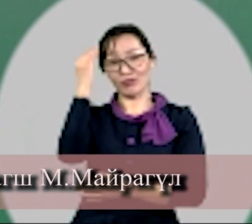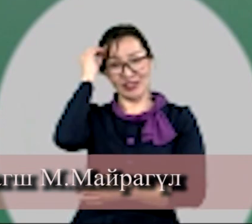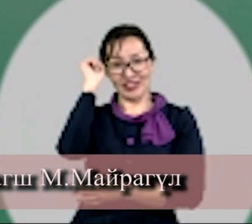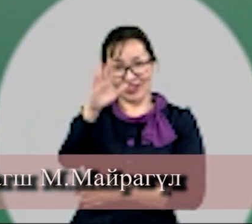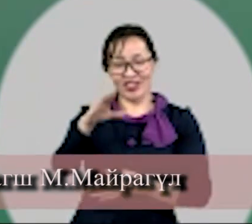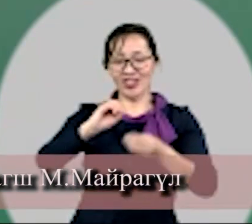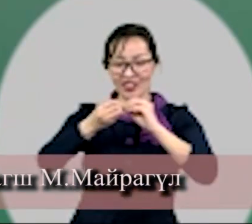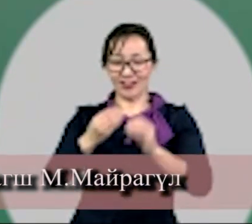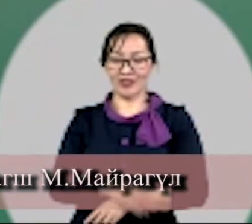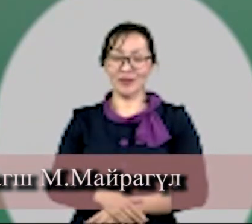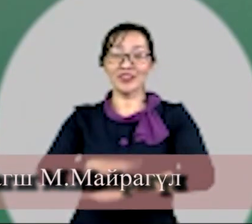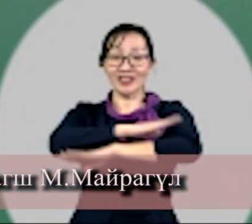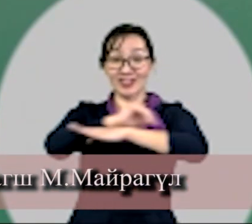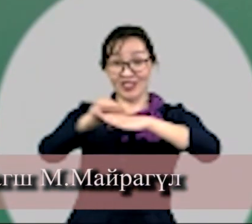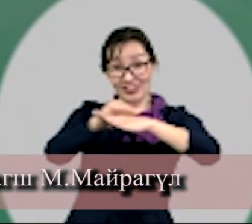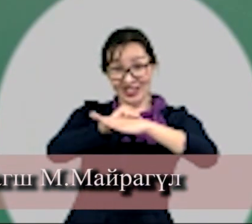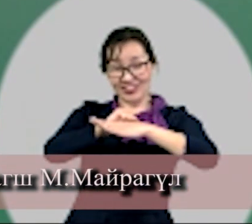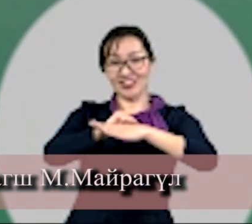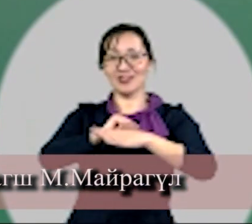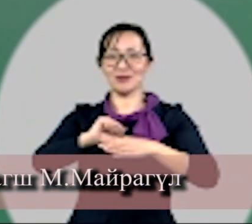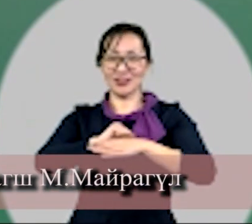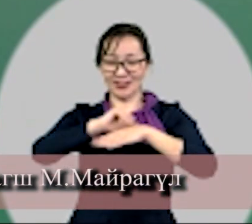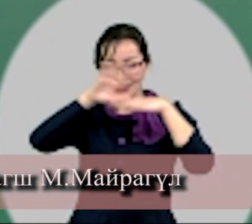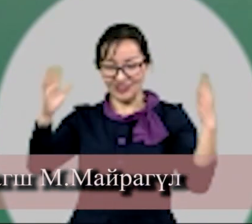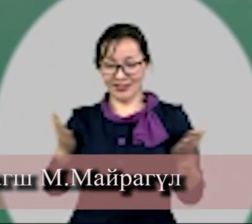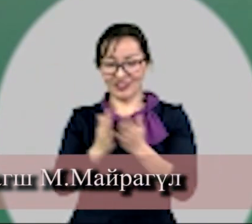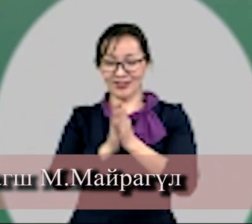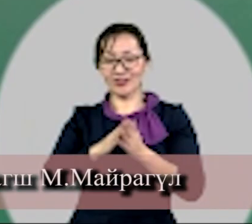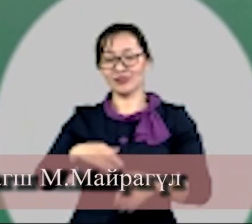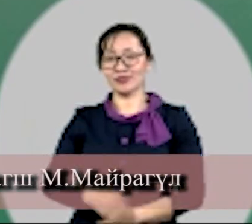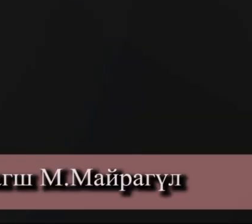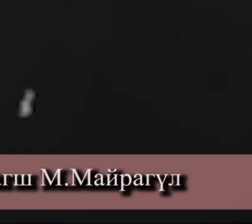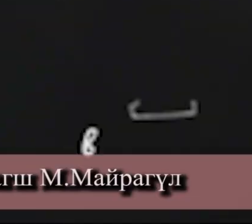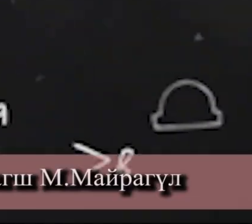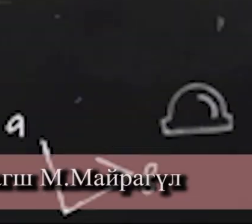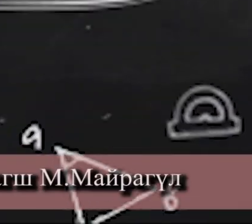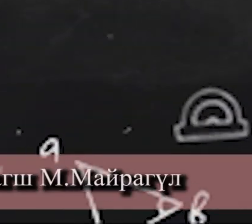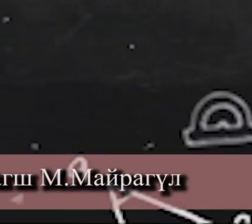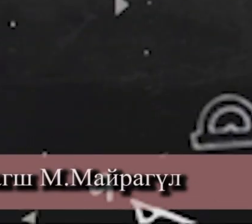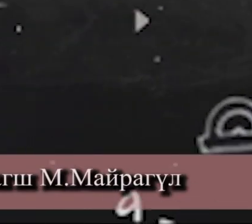белгілейсіңдер. Үй тапсырмасын табысты орындауларыңа. Тілектеспін.